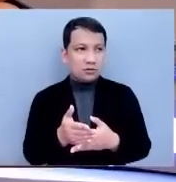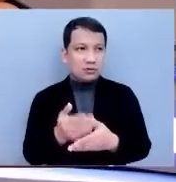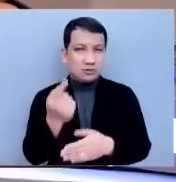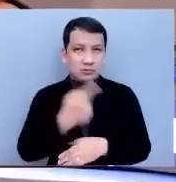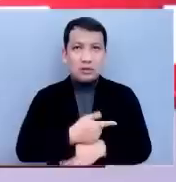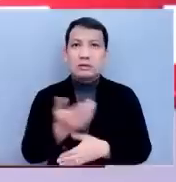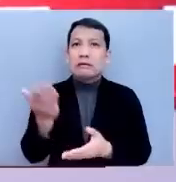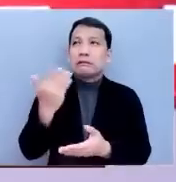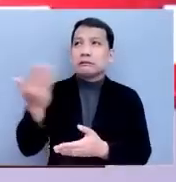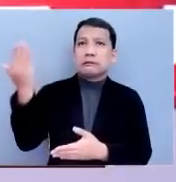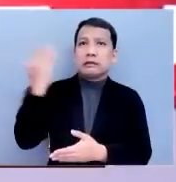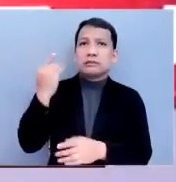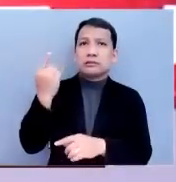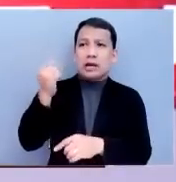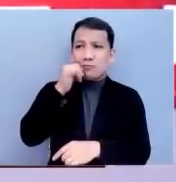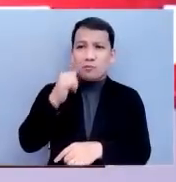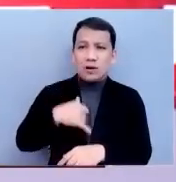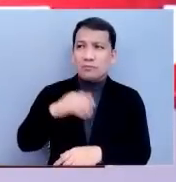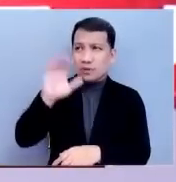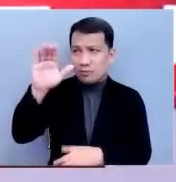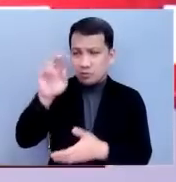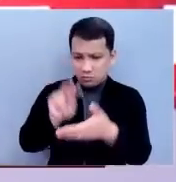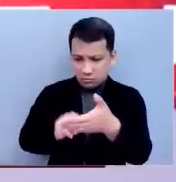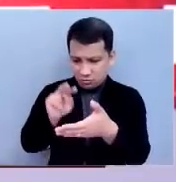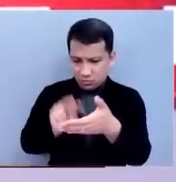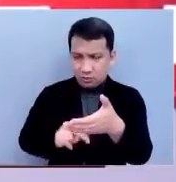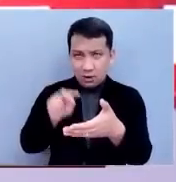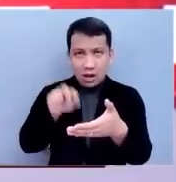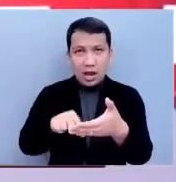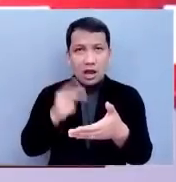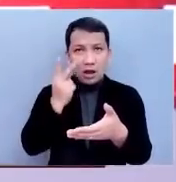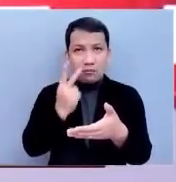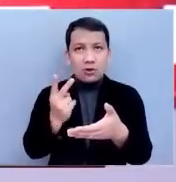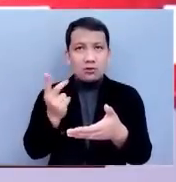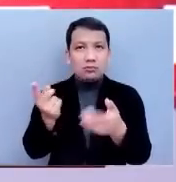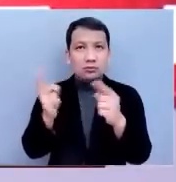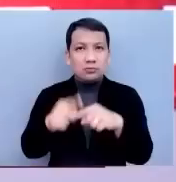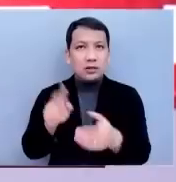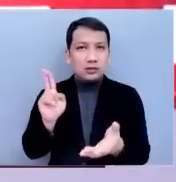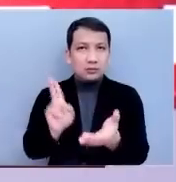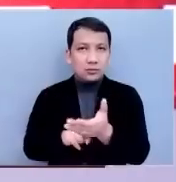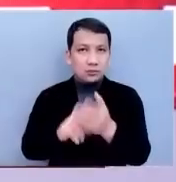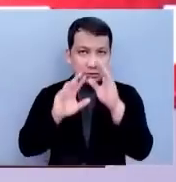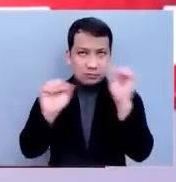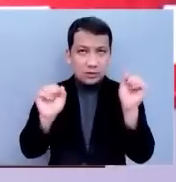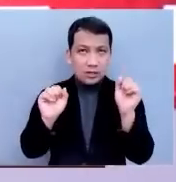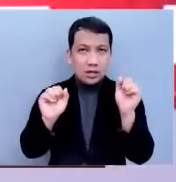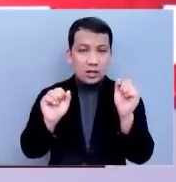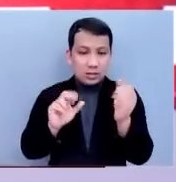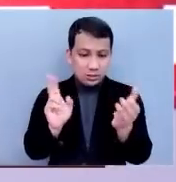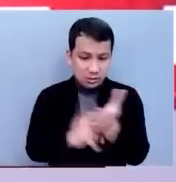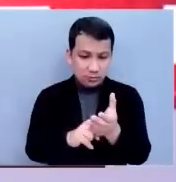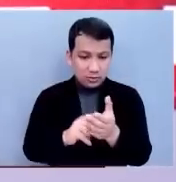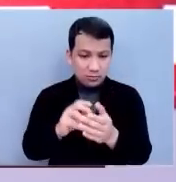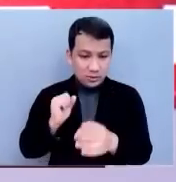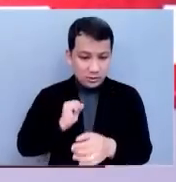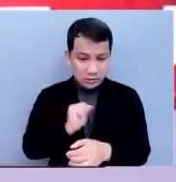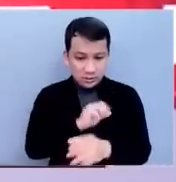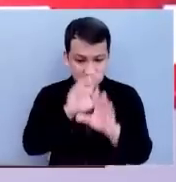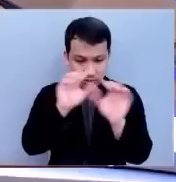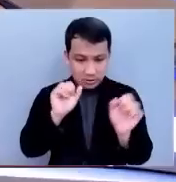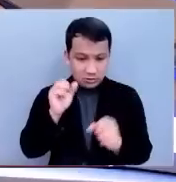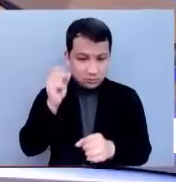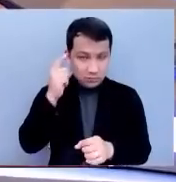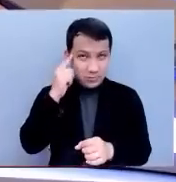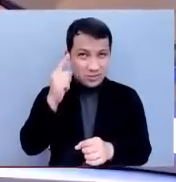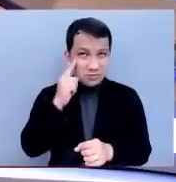Kasi gusto rin sana namin talaga mabasa, masilip, ano ba yung napirmahan dyan, yung napirmahang copy ni Senate President Ming Subiri, pero